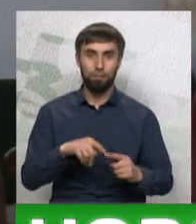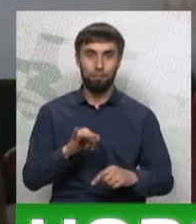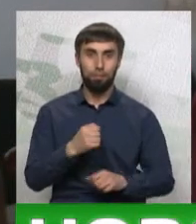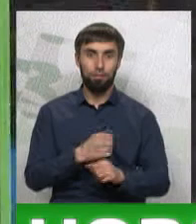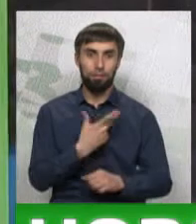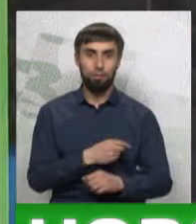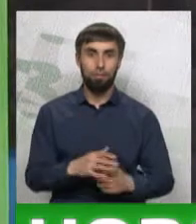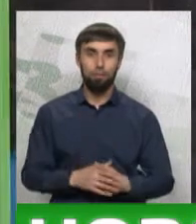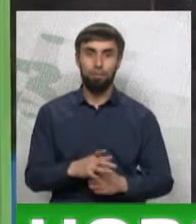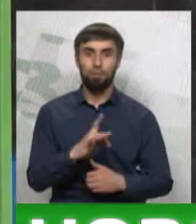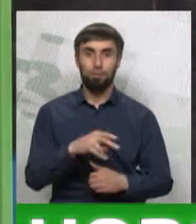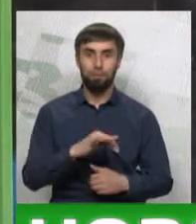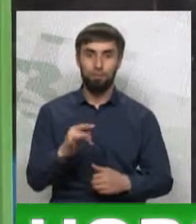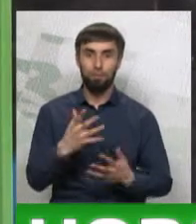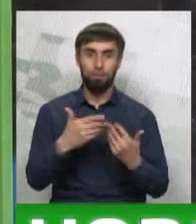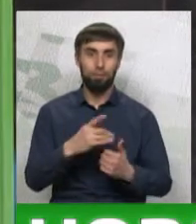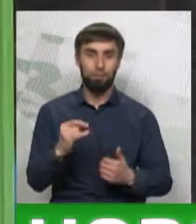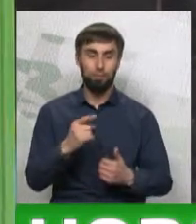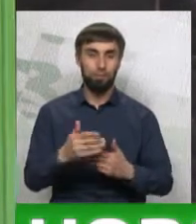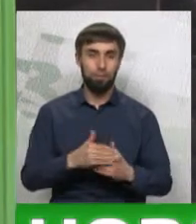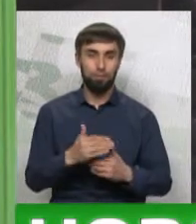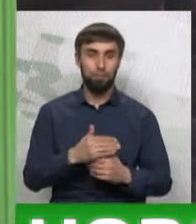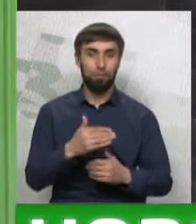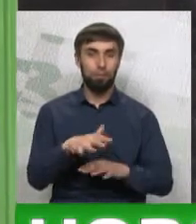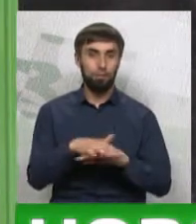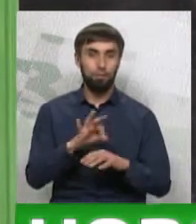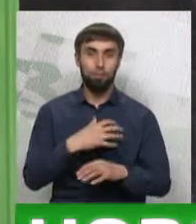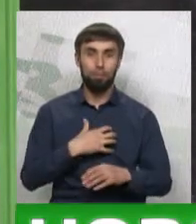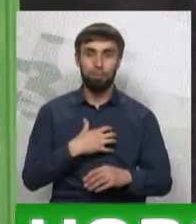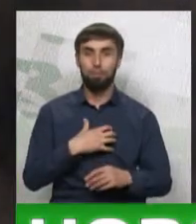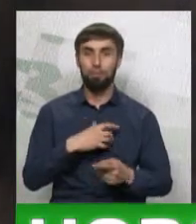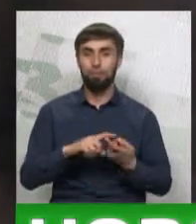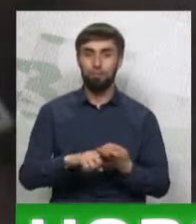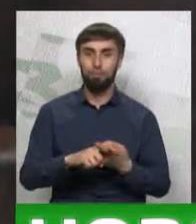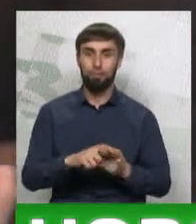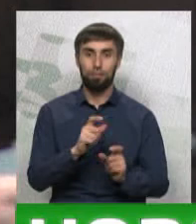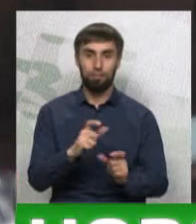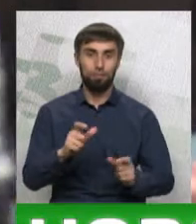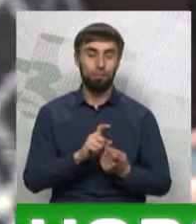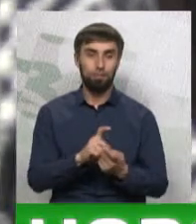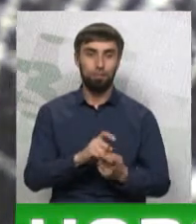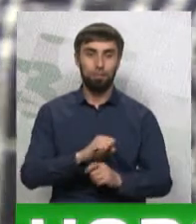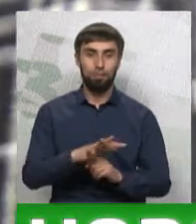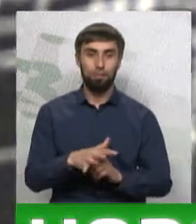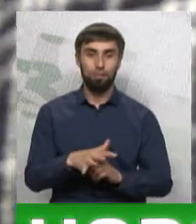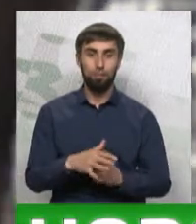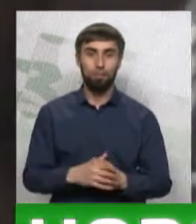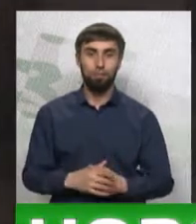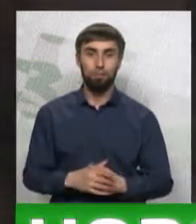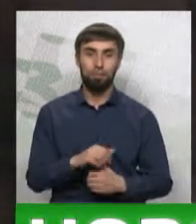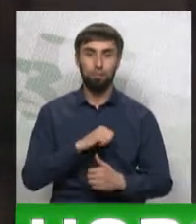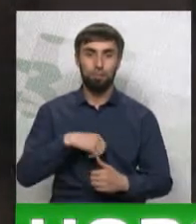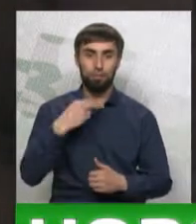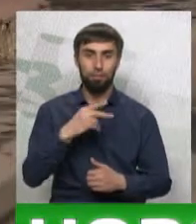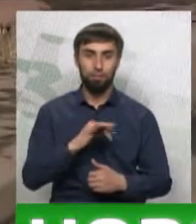вакцинироваться роспотребнадзор в очередной раз предупреждает население о важности взаимодействия граждан в борьбе с к вид 19 самый